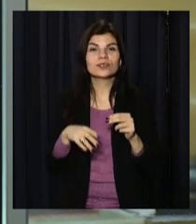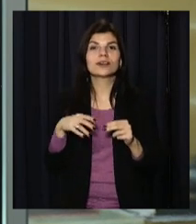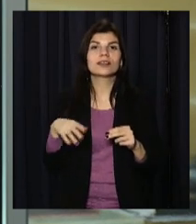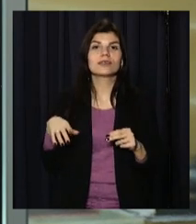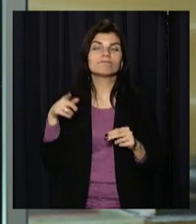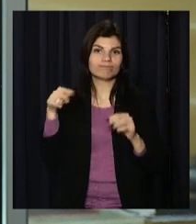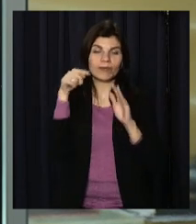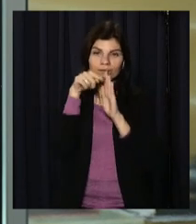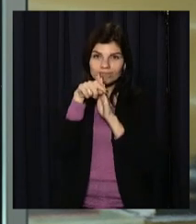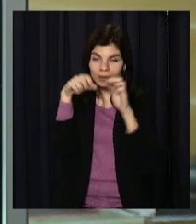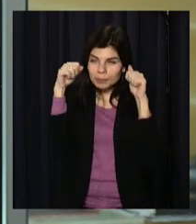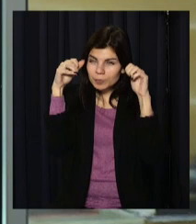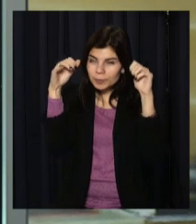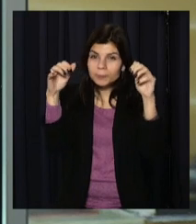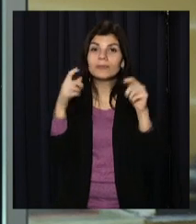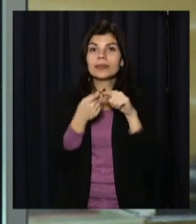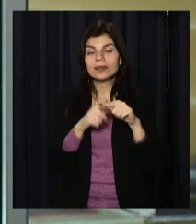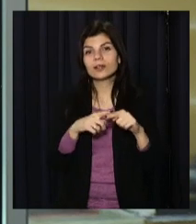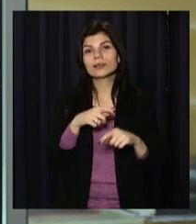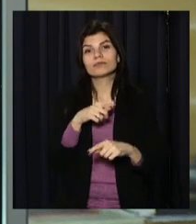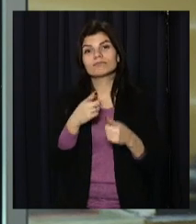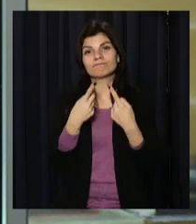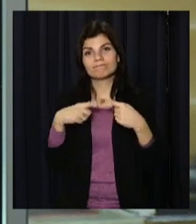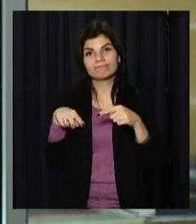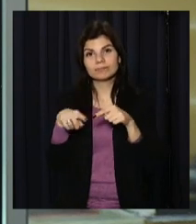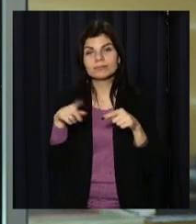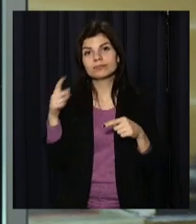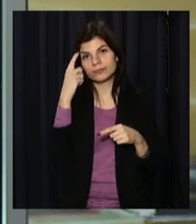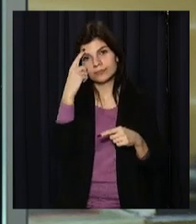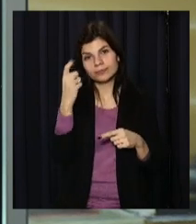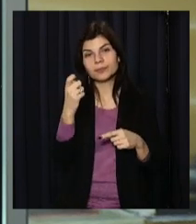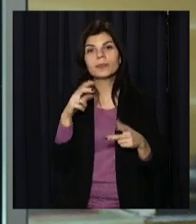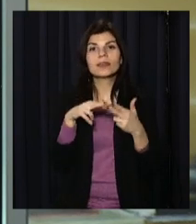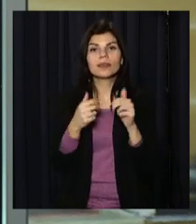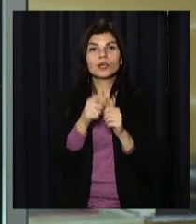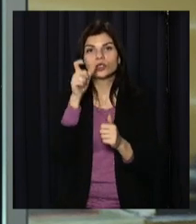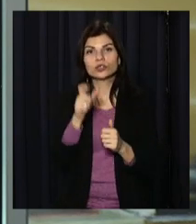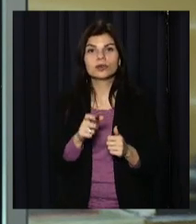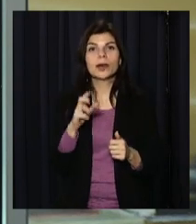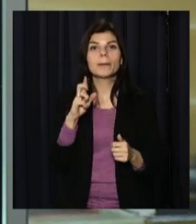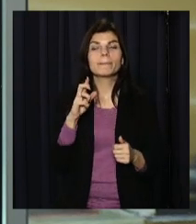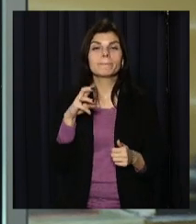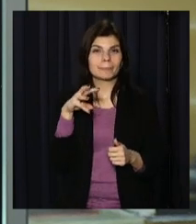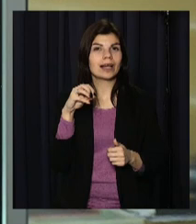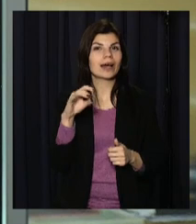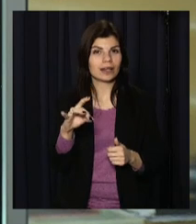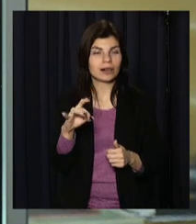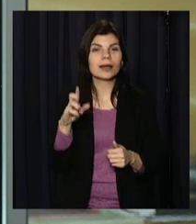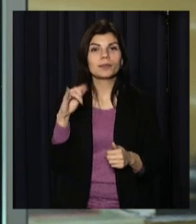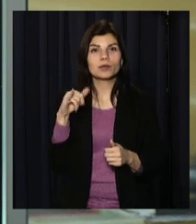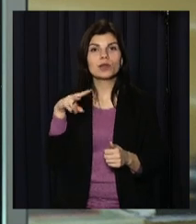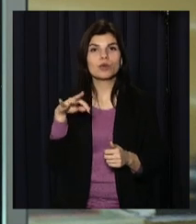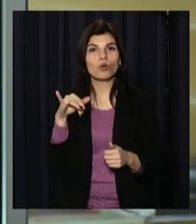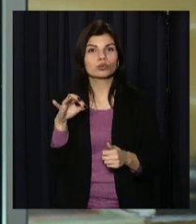мережі зовнішнього освітлення. Про це під час чергового об'їзду зазначив очільник Кам'янського Андрій Білоусов. Разом з